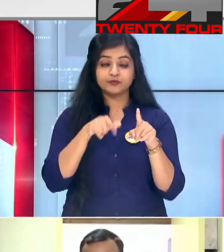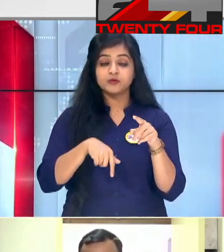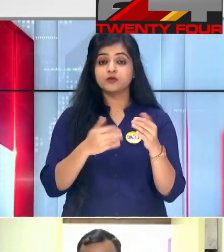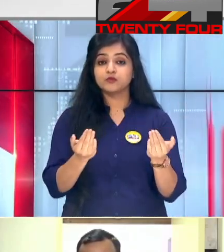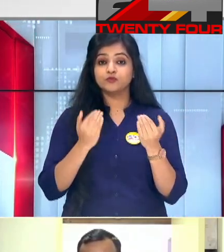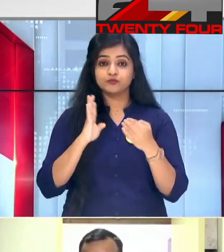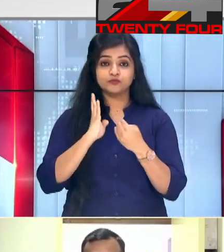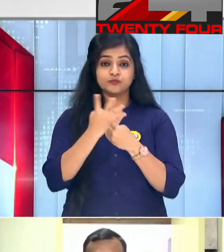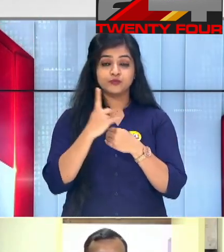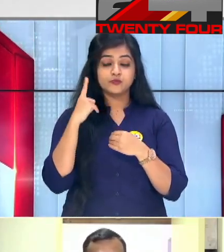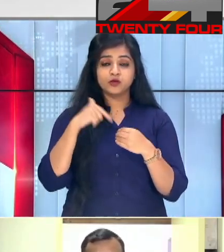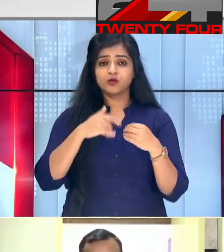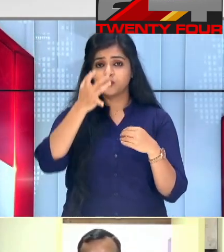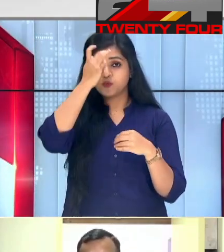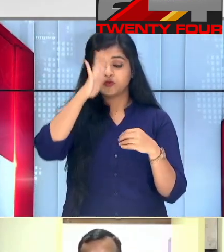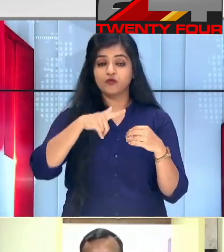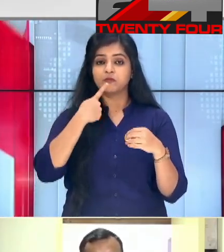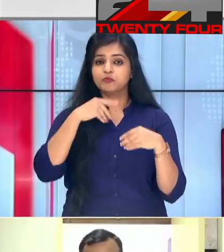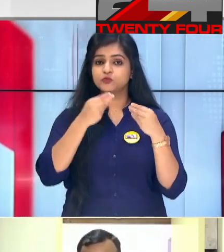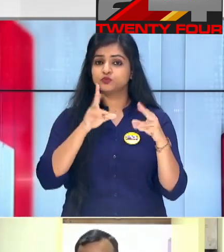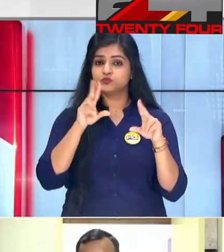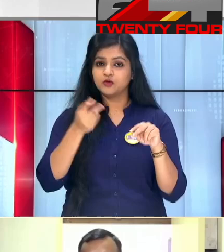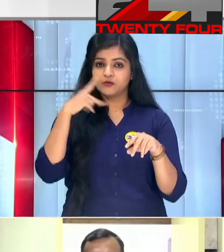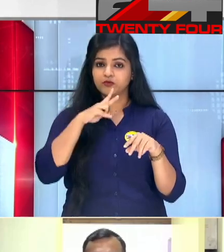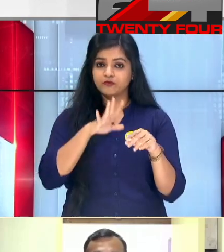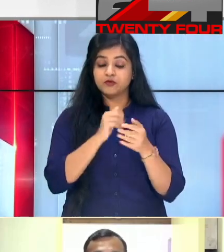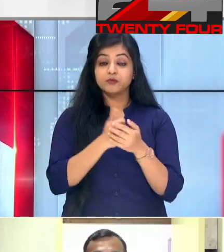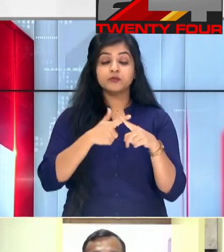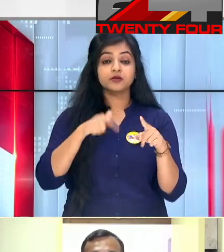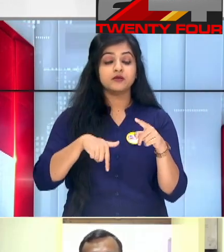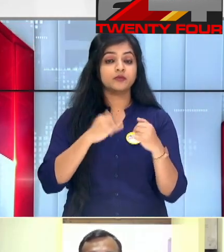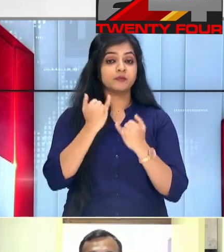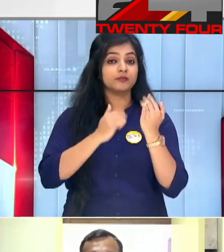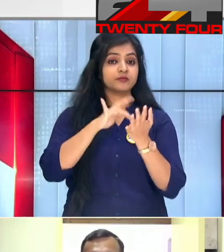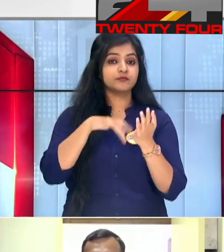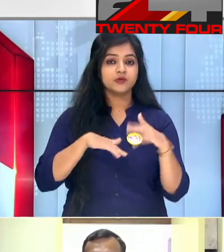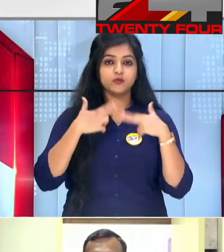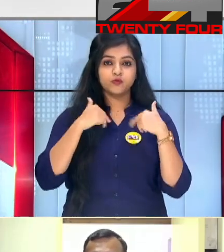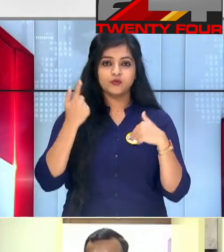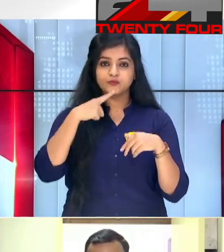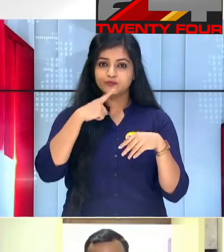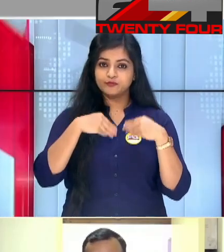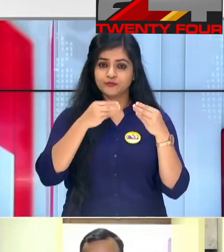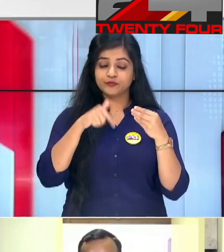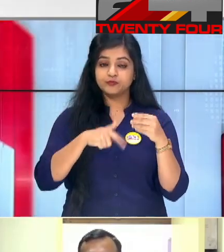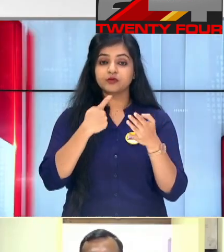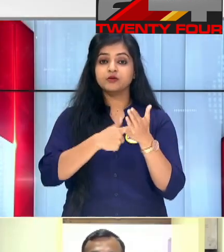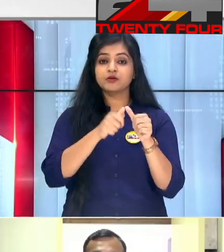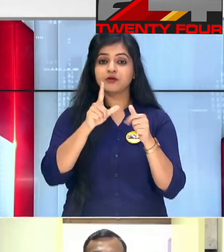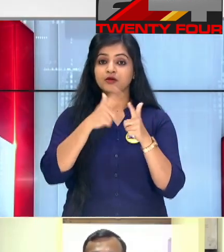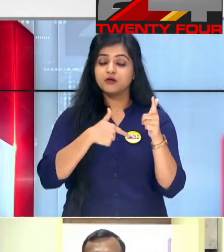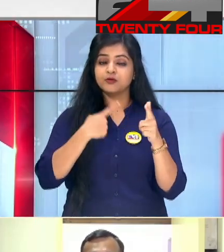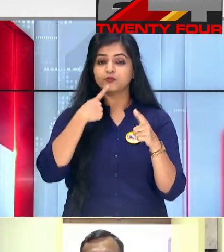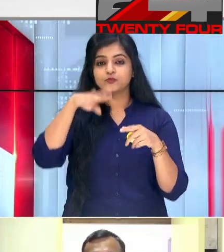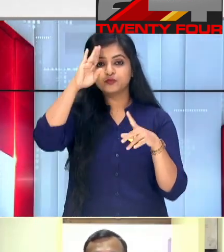സുരക്ഷാ പ്രശ്നങ്ങൾ ഉള്ളത് കൊണ്ട് അവിടെ അനുമതി നിഷേധിക്കപ്പെട്ടിരുന്നു. പക്ഷേ മദ്രാസ് ഹൈക്കോടതി ഇടപെടലാണ് പിന്നീട് ഈ റാലിക്ക്